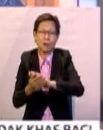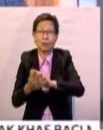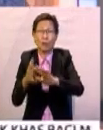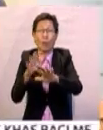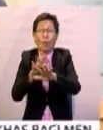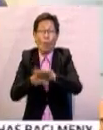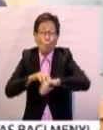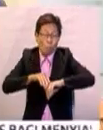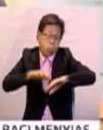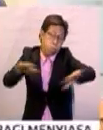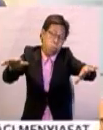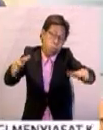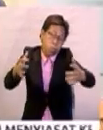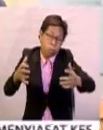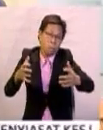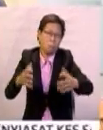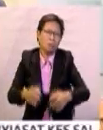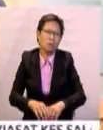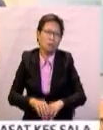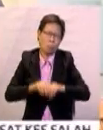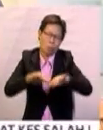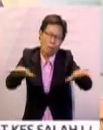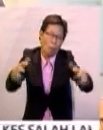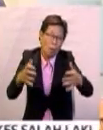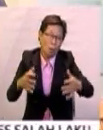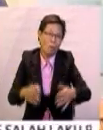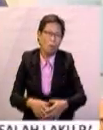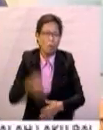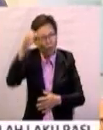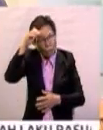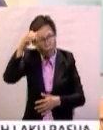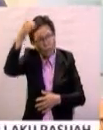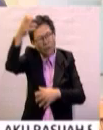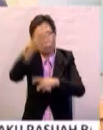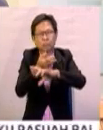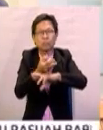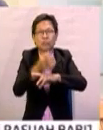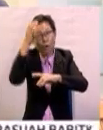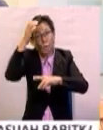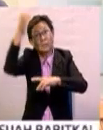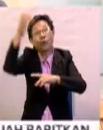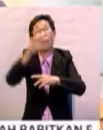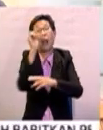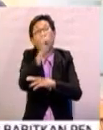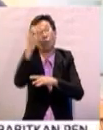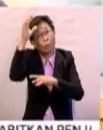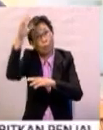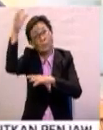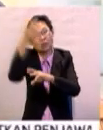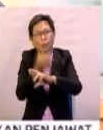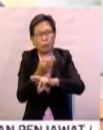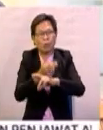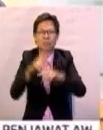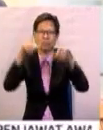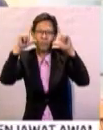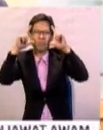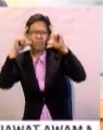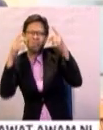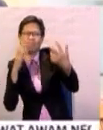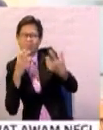nak viral. Konsep lagu adalah rock, bergenre rock dan sesuai dengan vokal Bang Kaza lagu